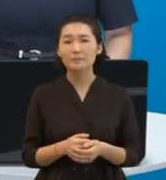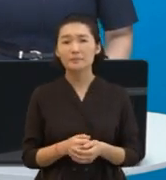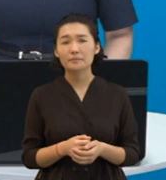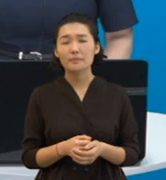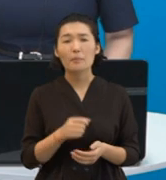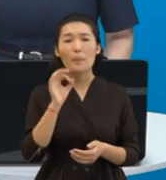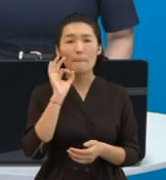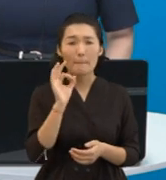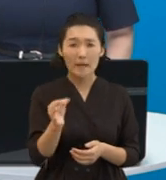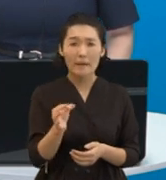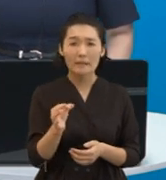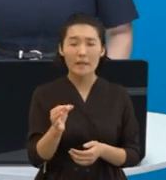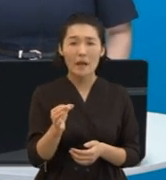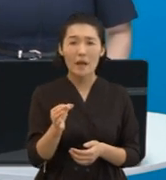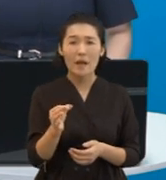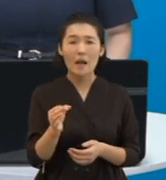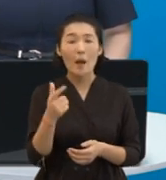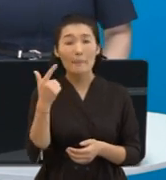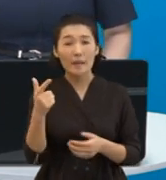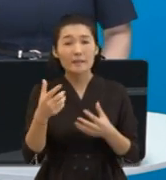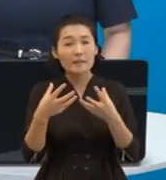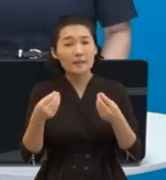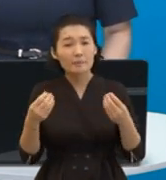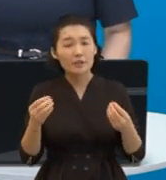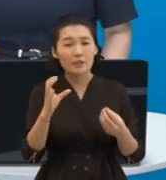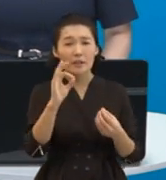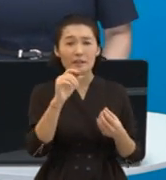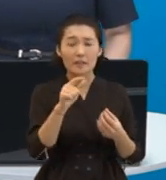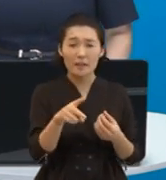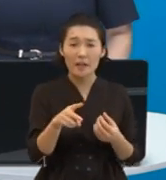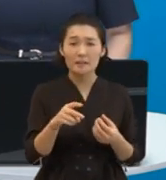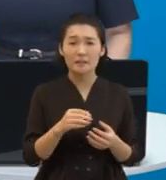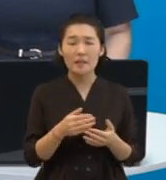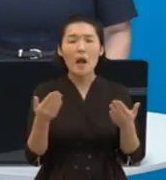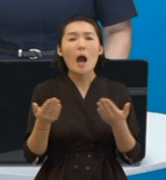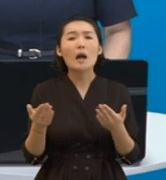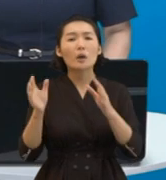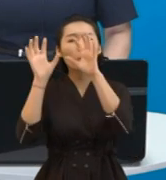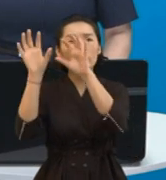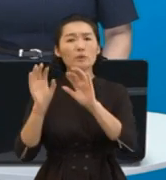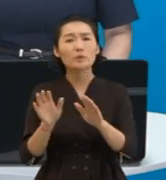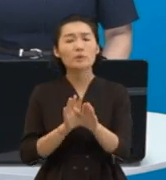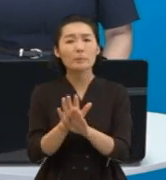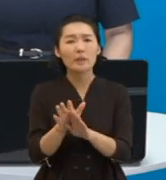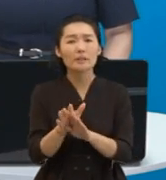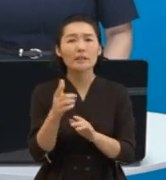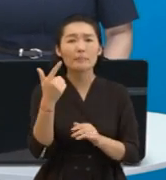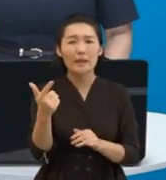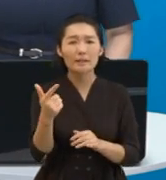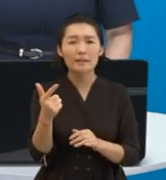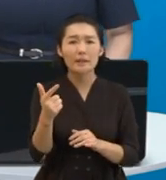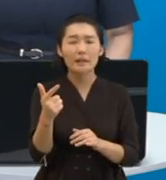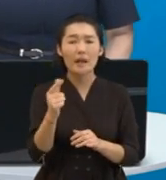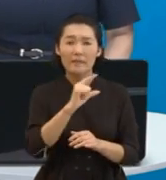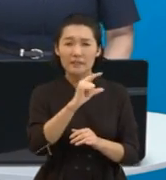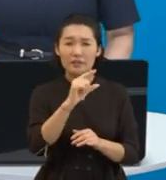конечно же он смягчает согласный звук какую функцию выполняет ь в сочетаниях